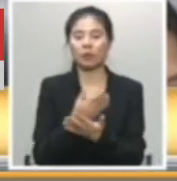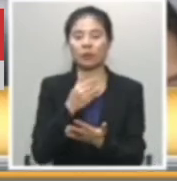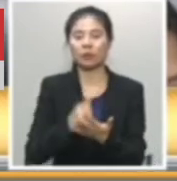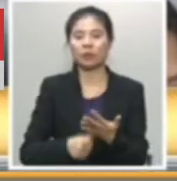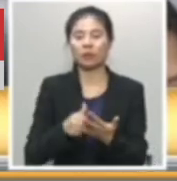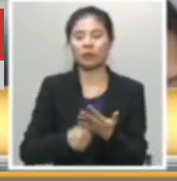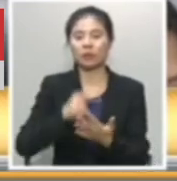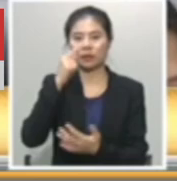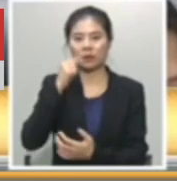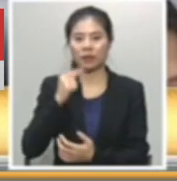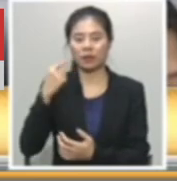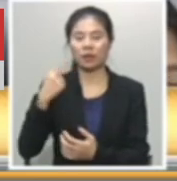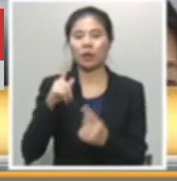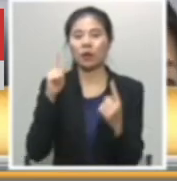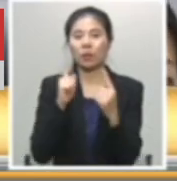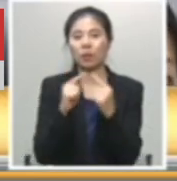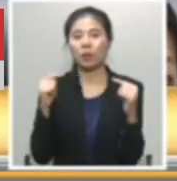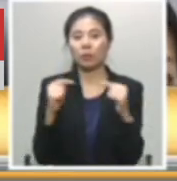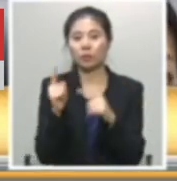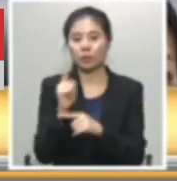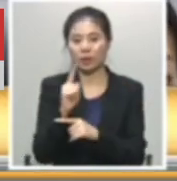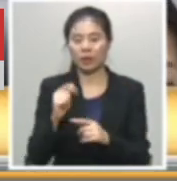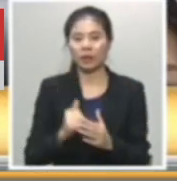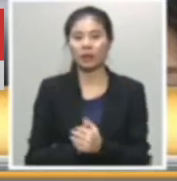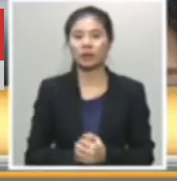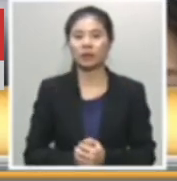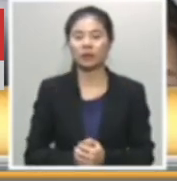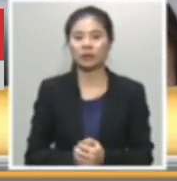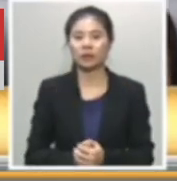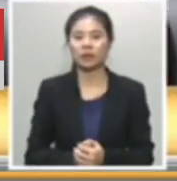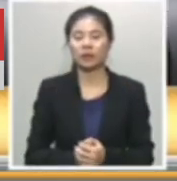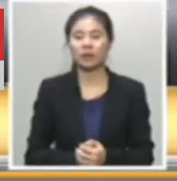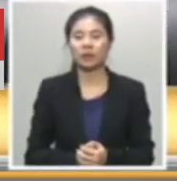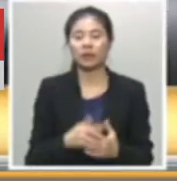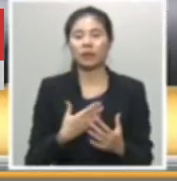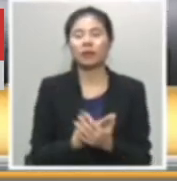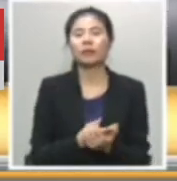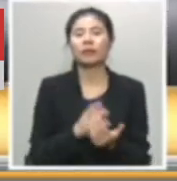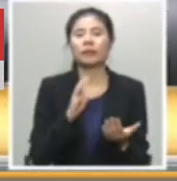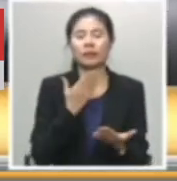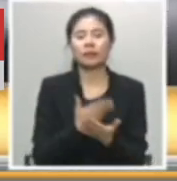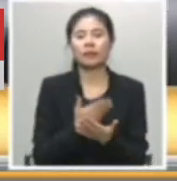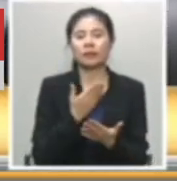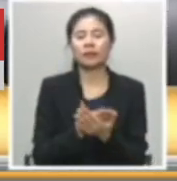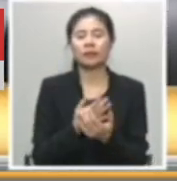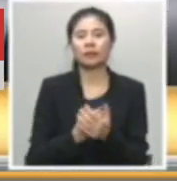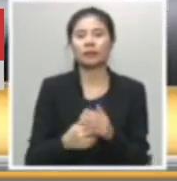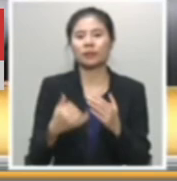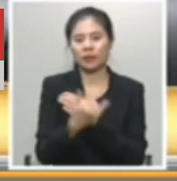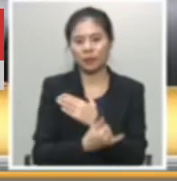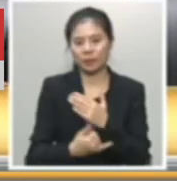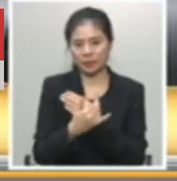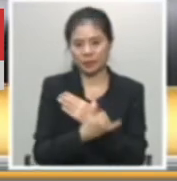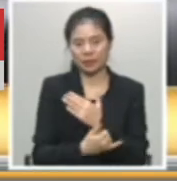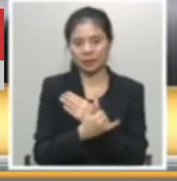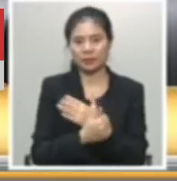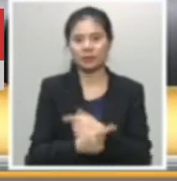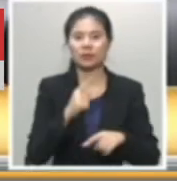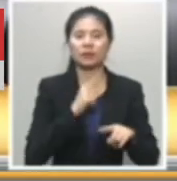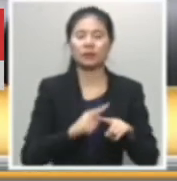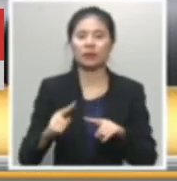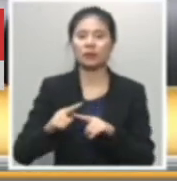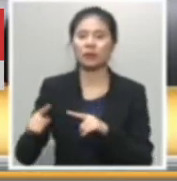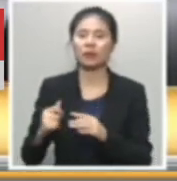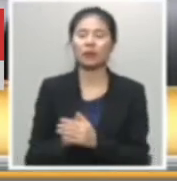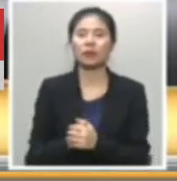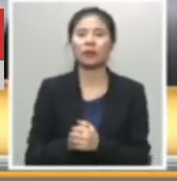เรายังพบว่าในปัจจุบันเนี่ยนะครับมีจำนวนมูลค่าพันธบัตรต่างชาติทั้งระยะสั้นระยะยาวอ